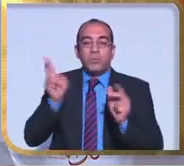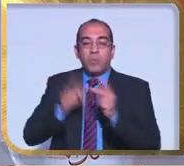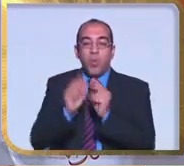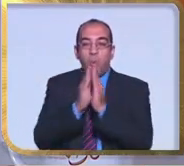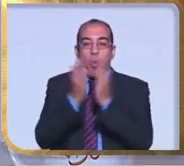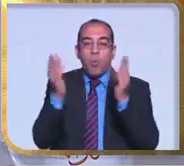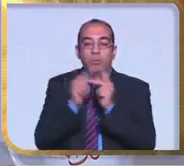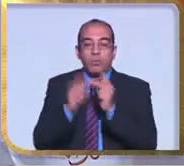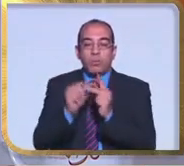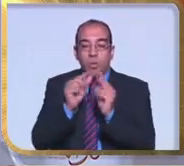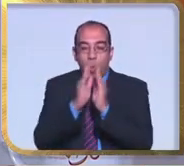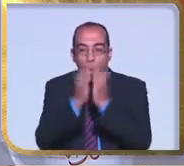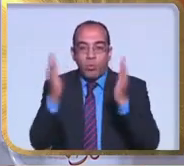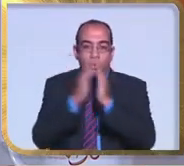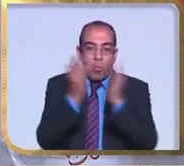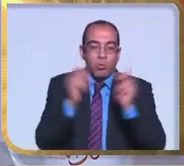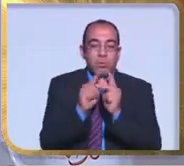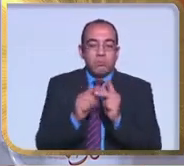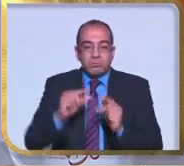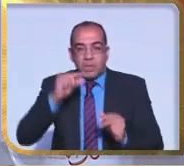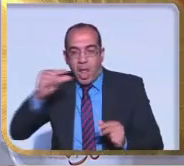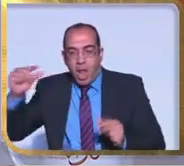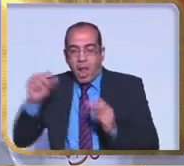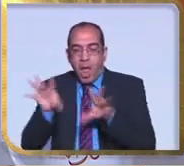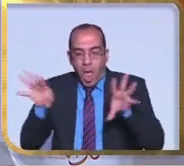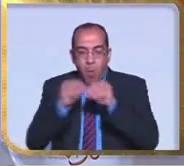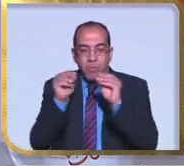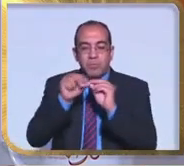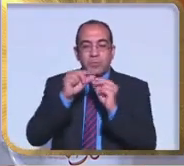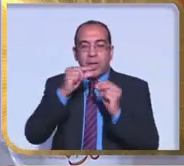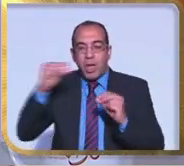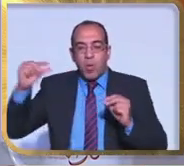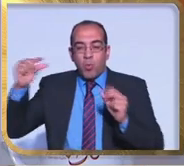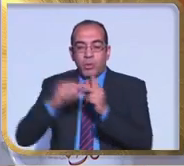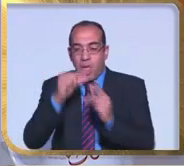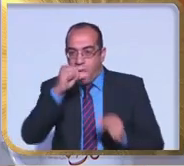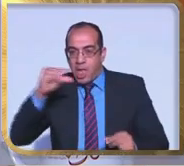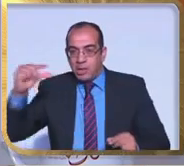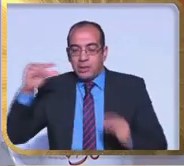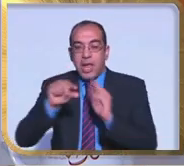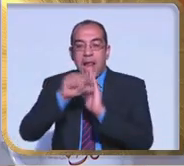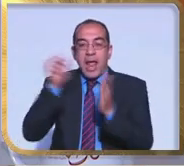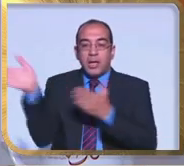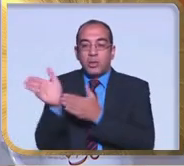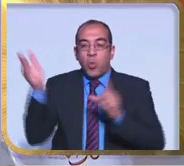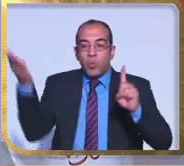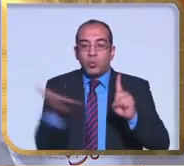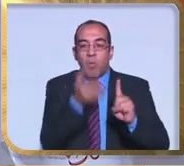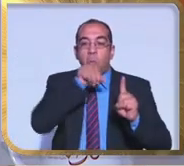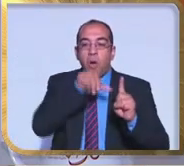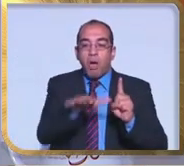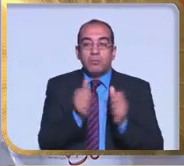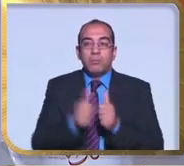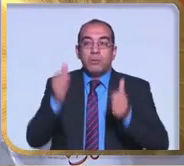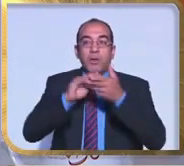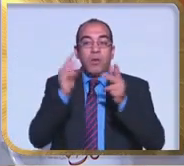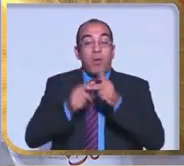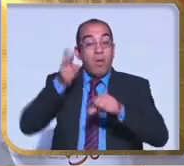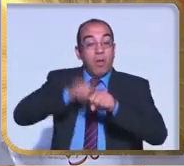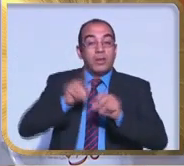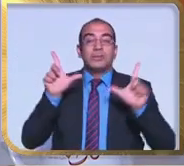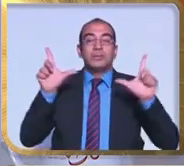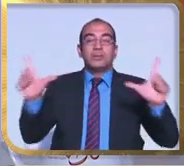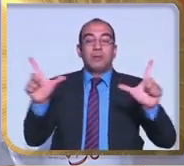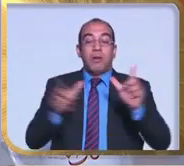للكتب اللي بتنتظم تحتها مجموعة من الأبواب اللي كلها بتحوي حديث سيدنا رسول الله صلى الله عليه وسلم